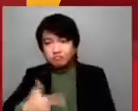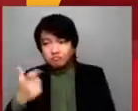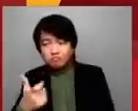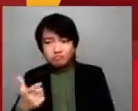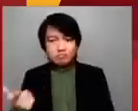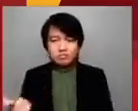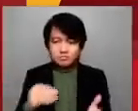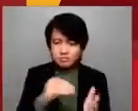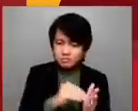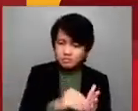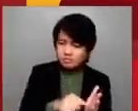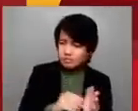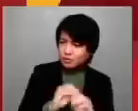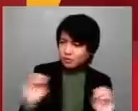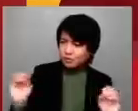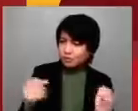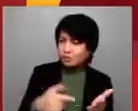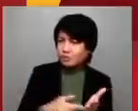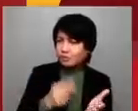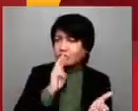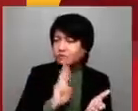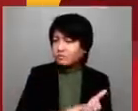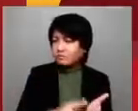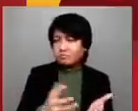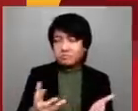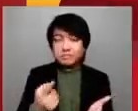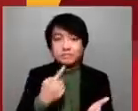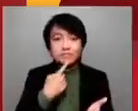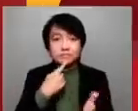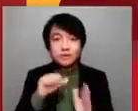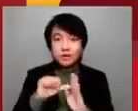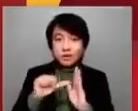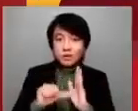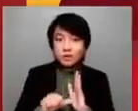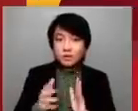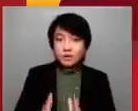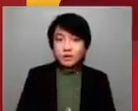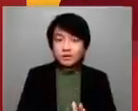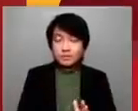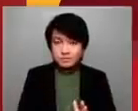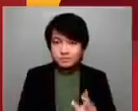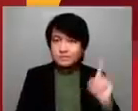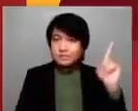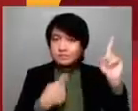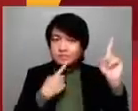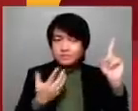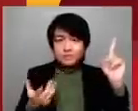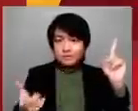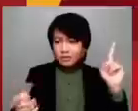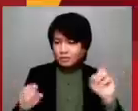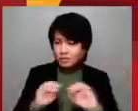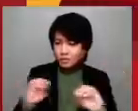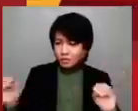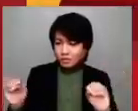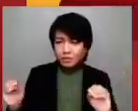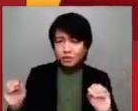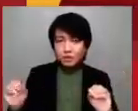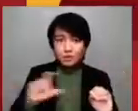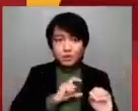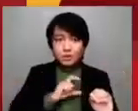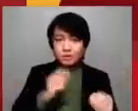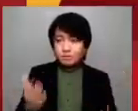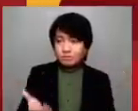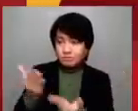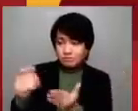impression at yung conclusion no na talagang kinawawa nila itong si Krista at pinwersa siya para